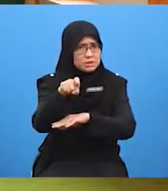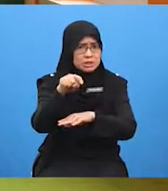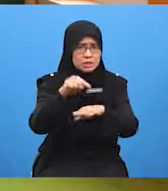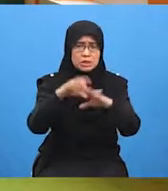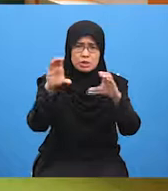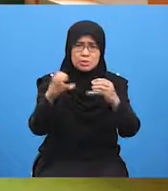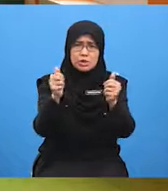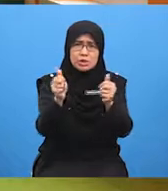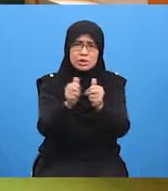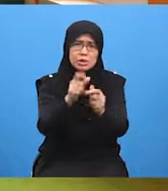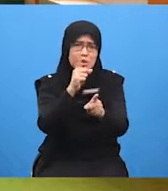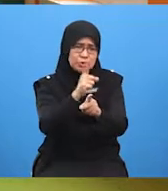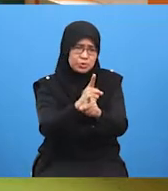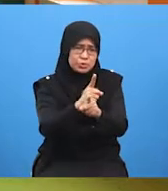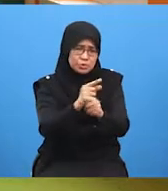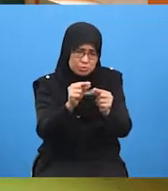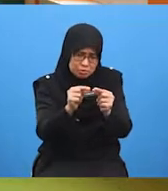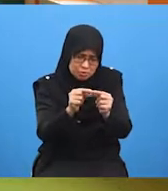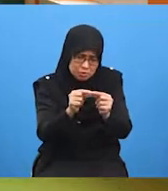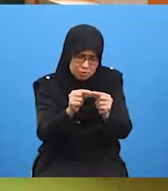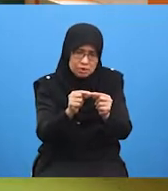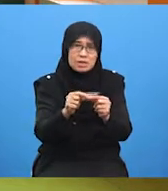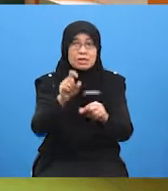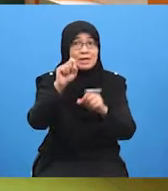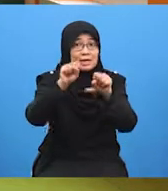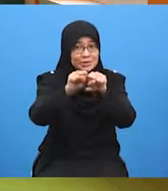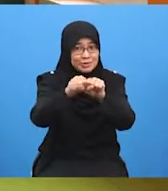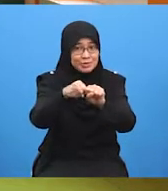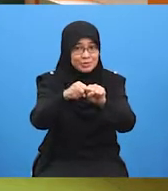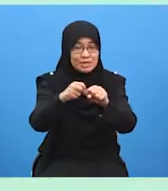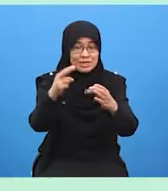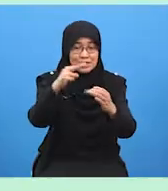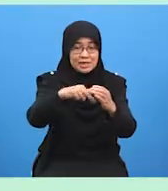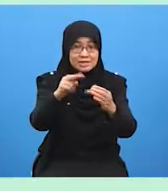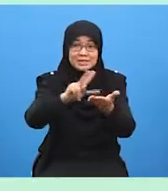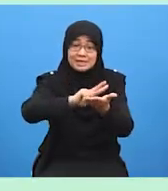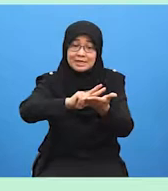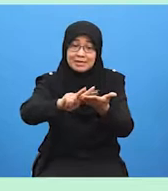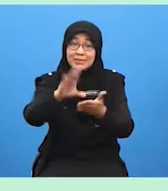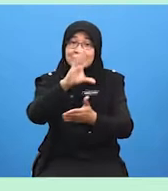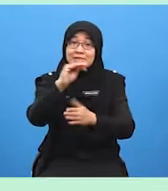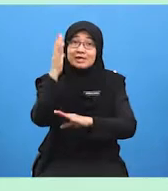dengan teliti supaya dapat hasil yang kemas dan cantik.